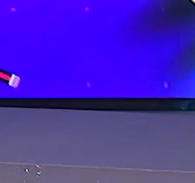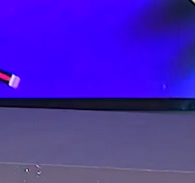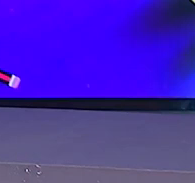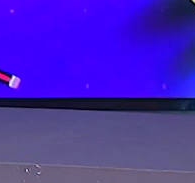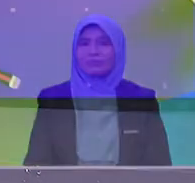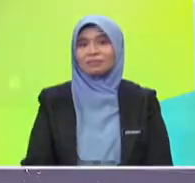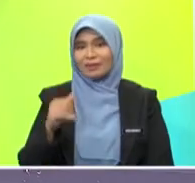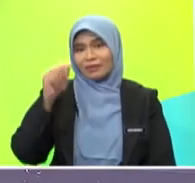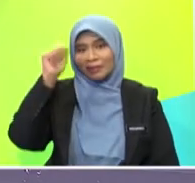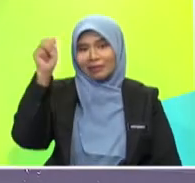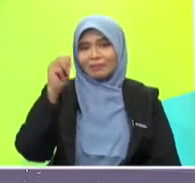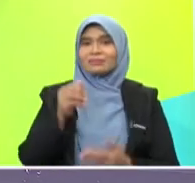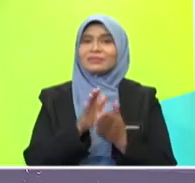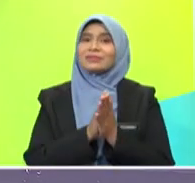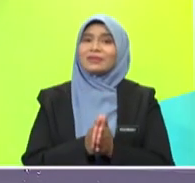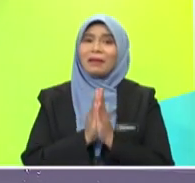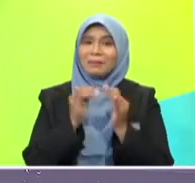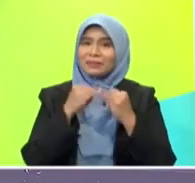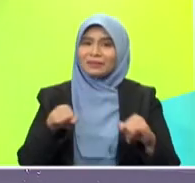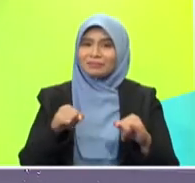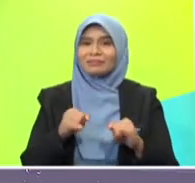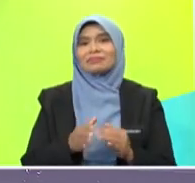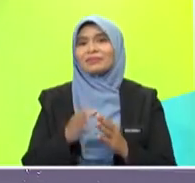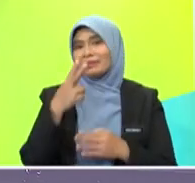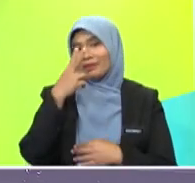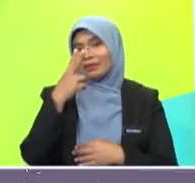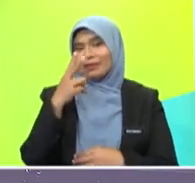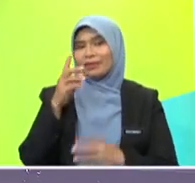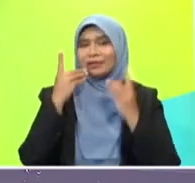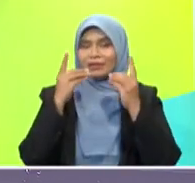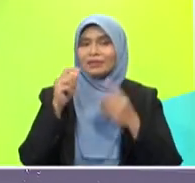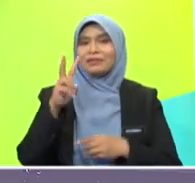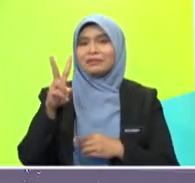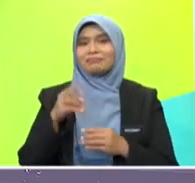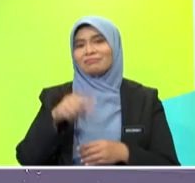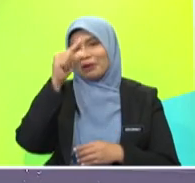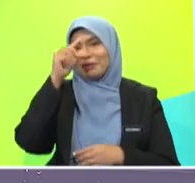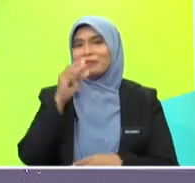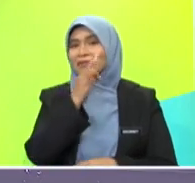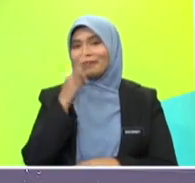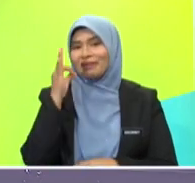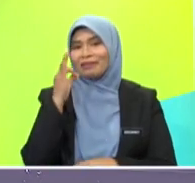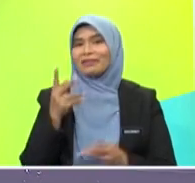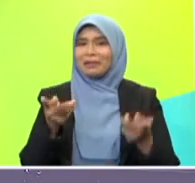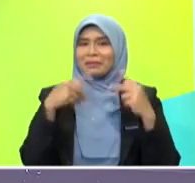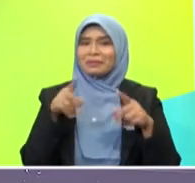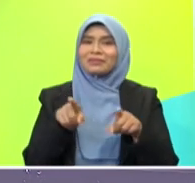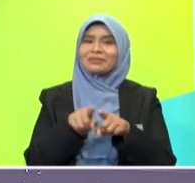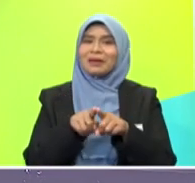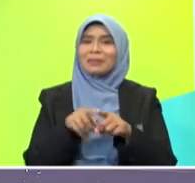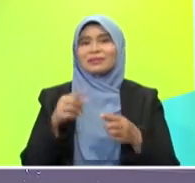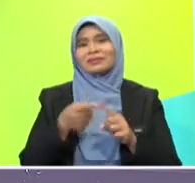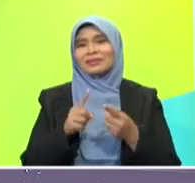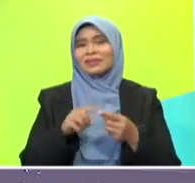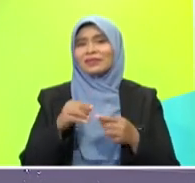ya selamat menuntun di TV kembali bersama-sama dengan semua kawan-kawan Fizi yang